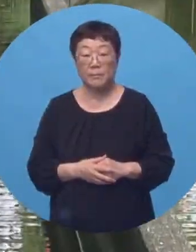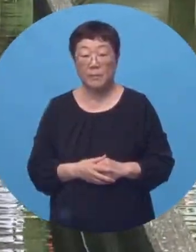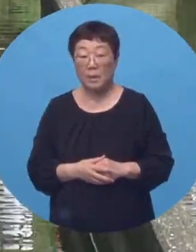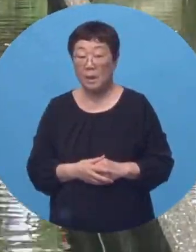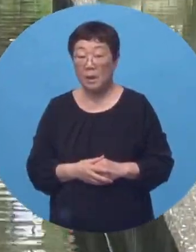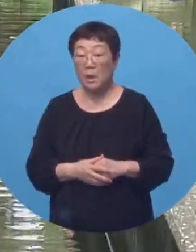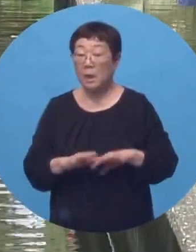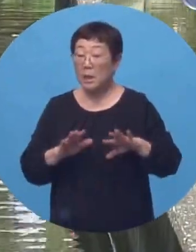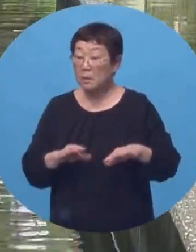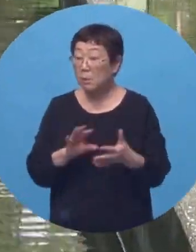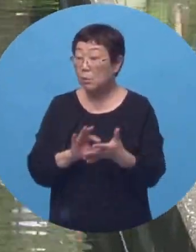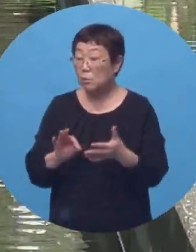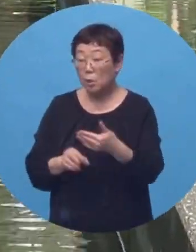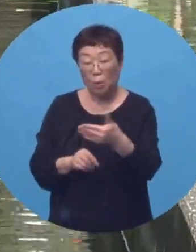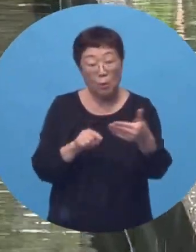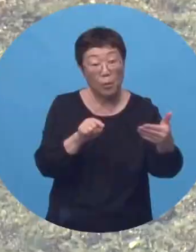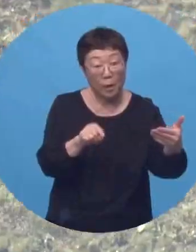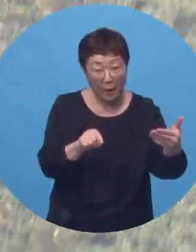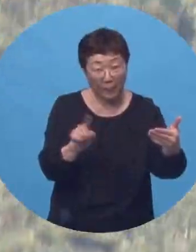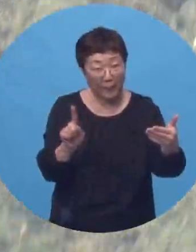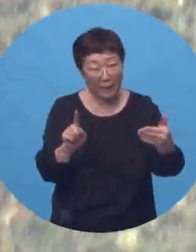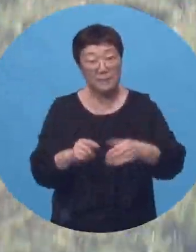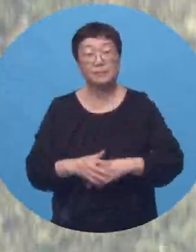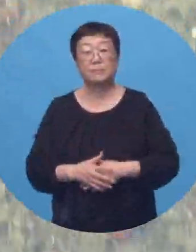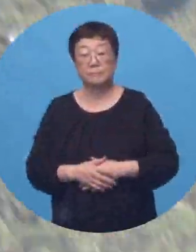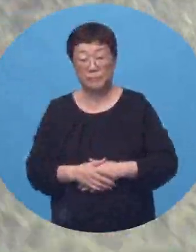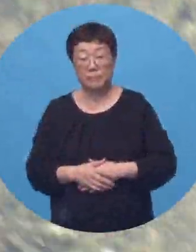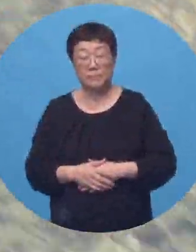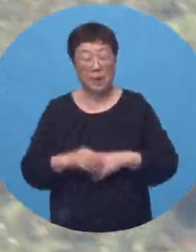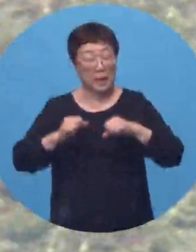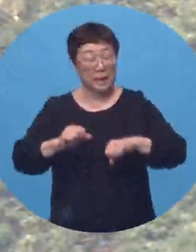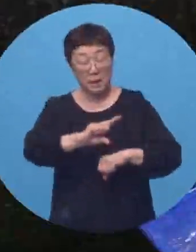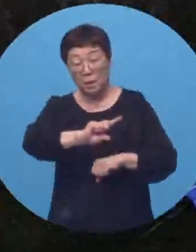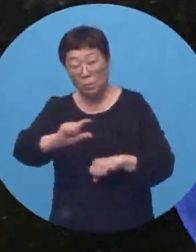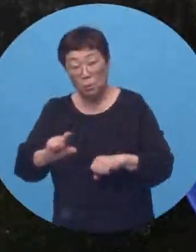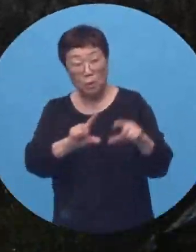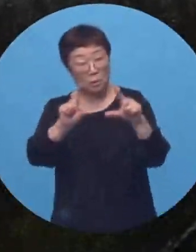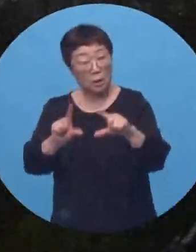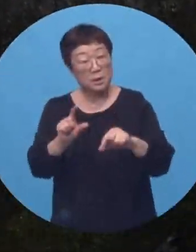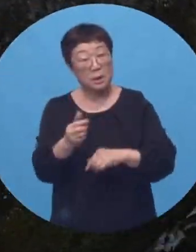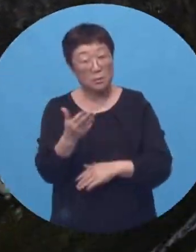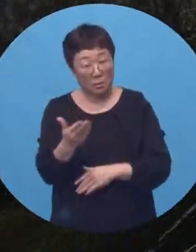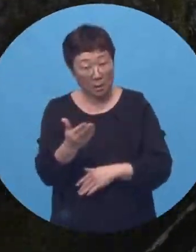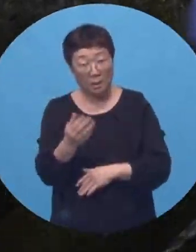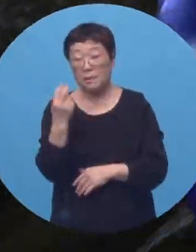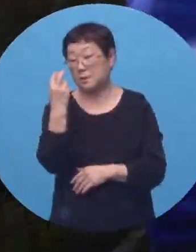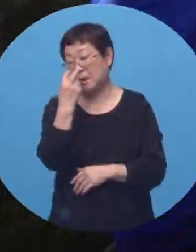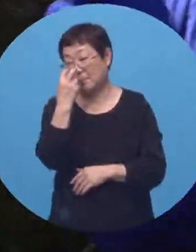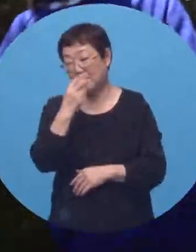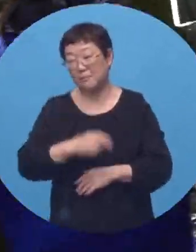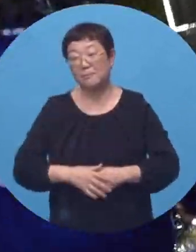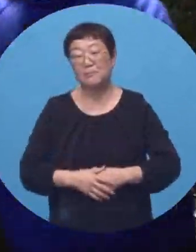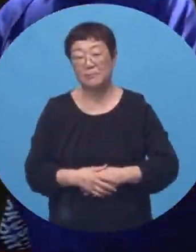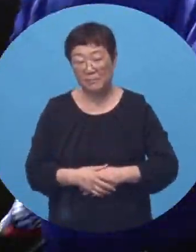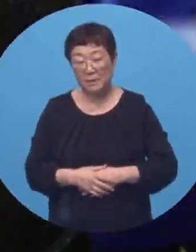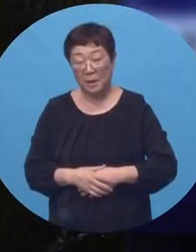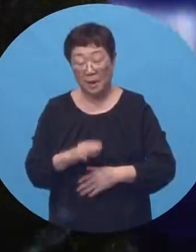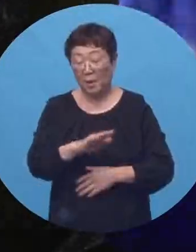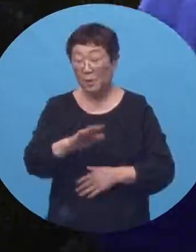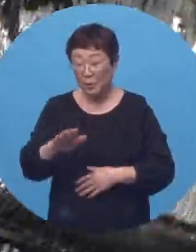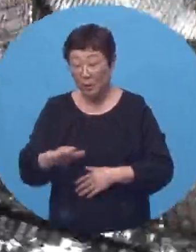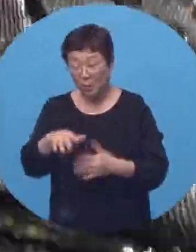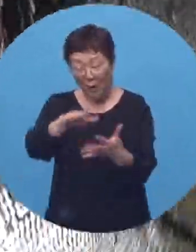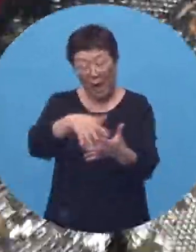今も現役で利用されている遺災用水では、どんな生き物が生息しているのか調べるため、子どもたち